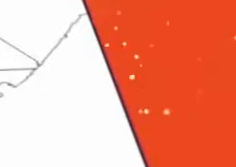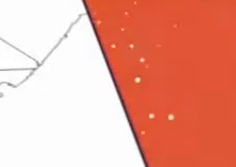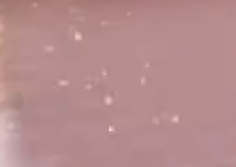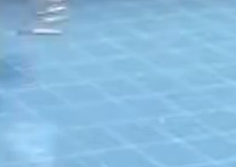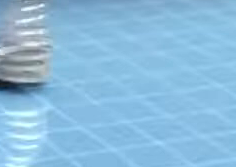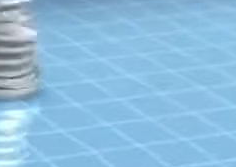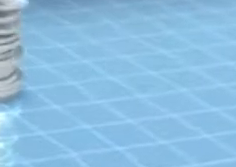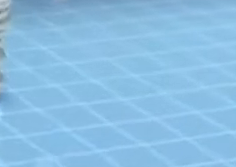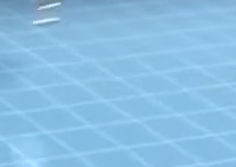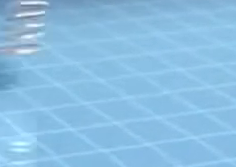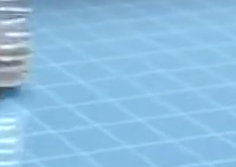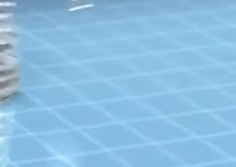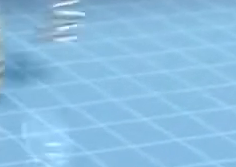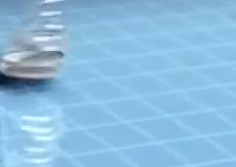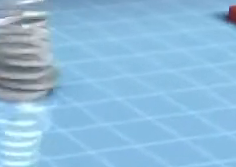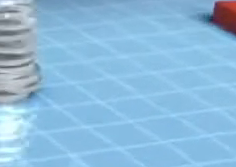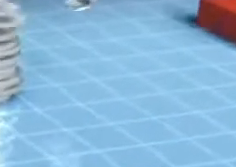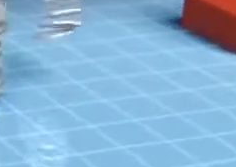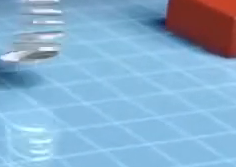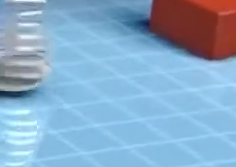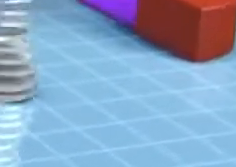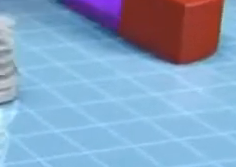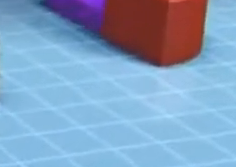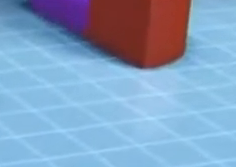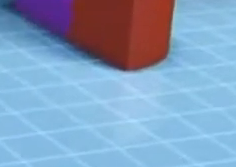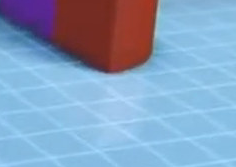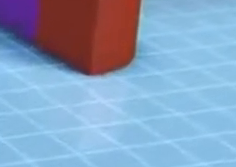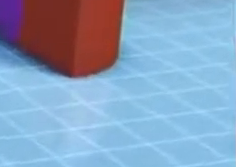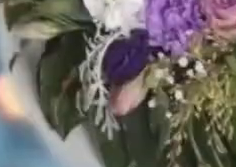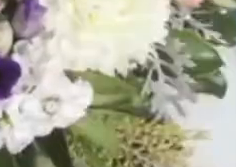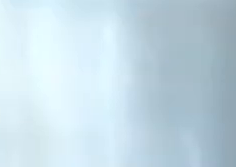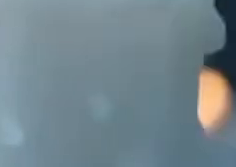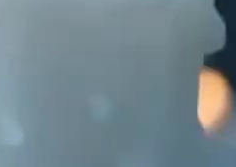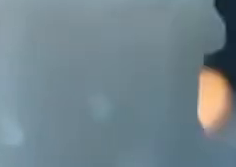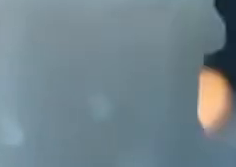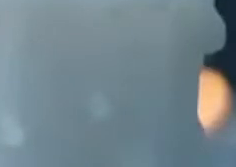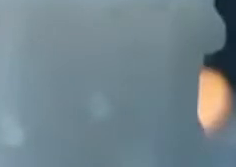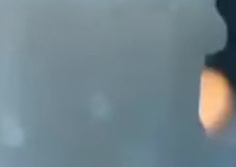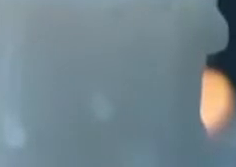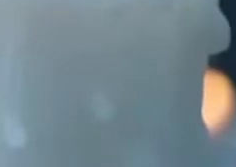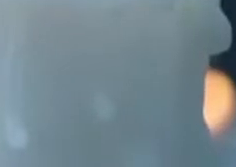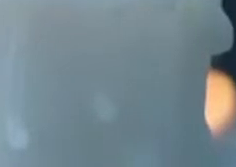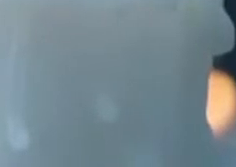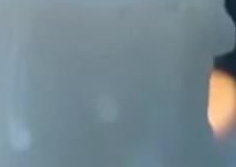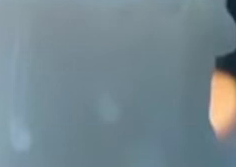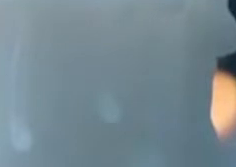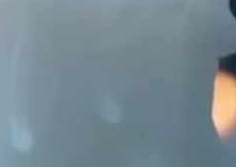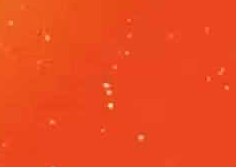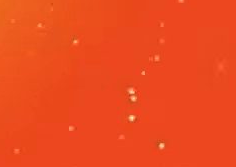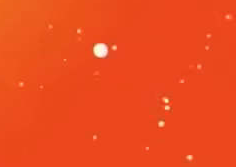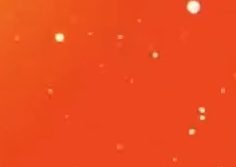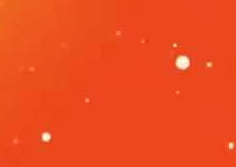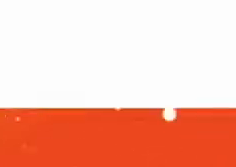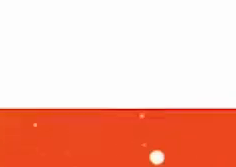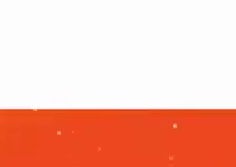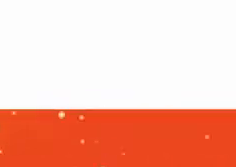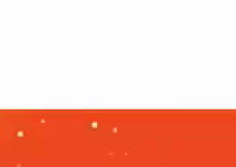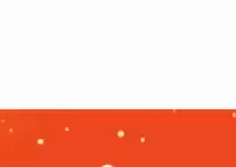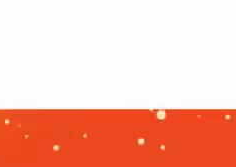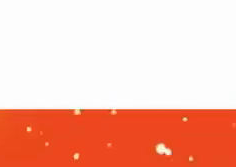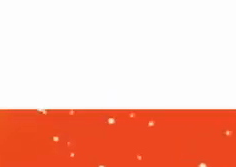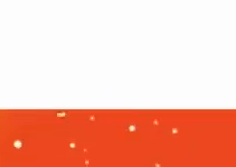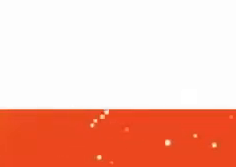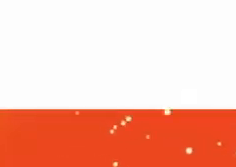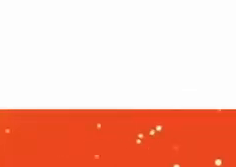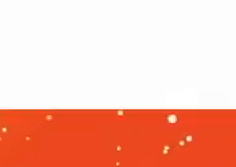mudhenya kwa kutanga asivya vya sala waku kana kumanevya alame vasa ila mwendo waku watutia kwisila imanevya siya iku. Kwa Mauvoo